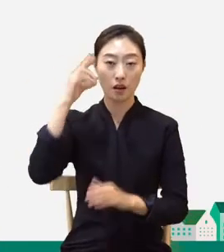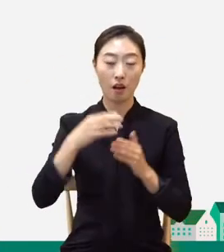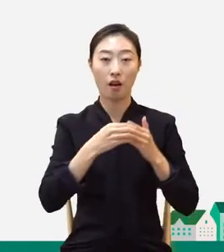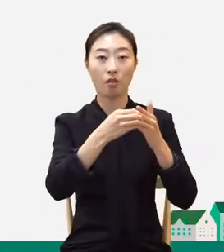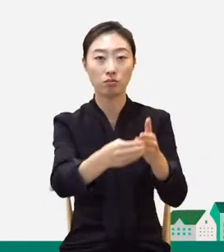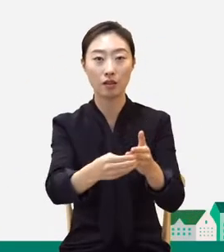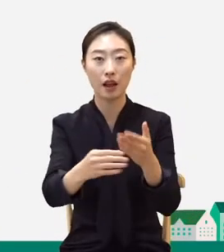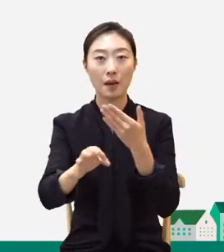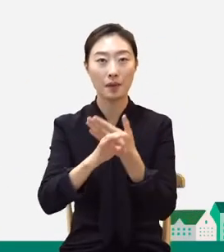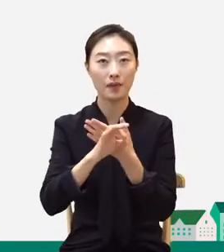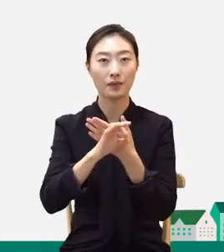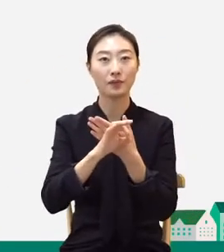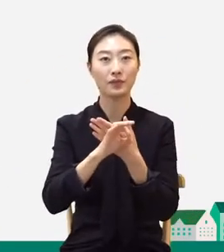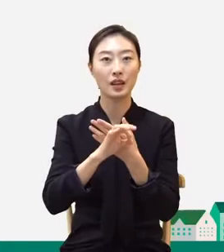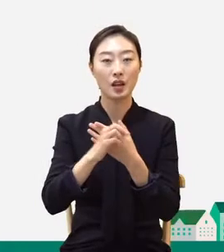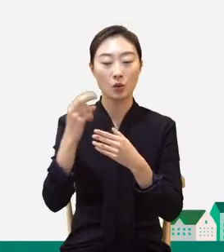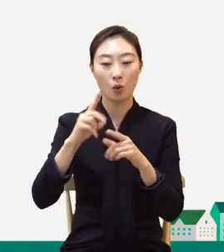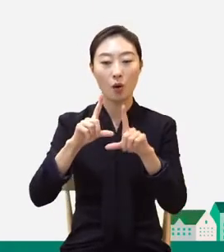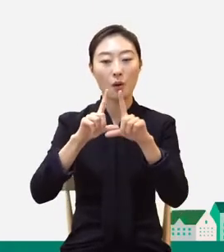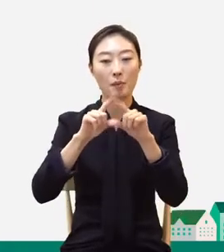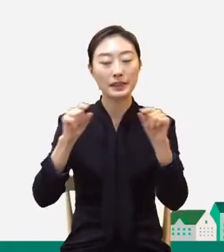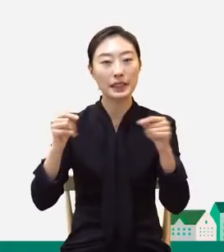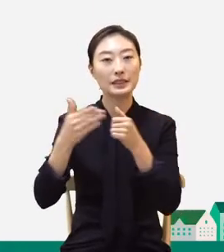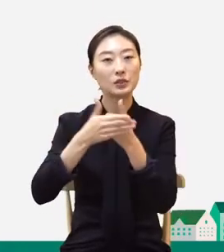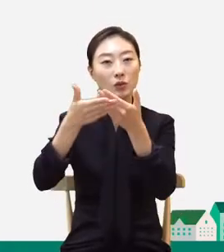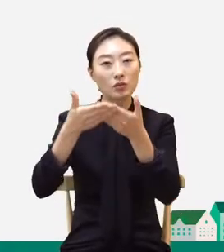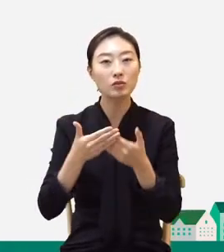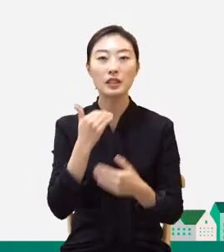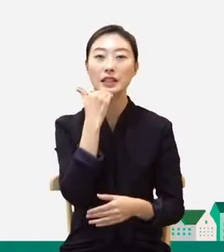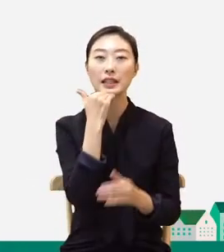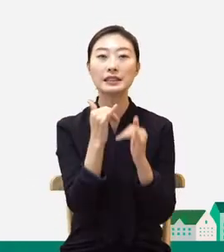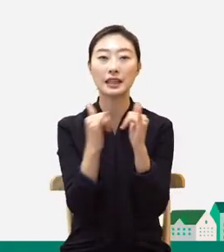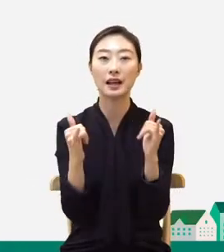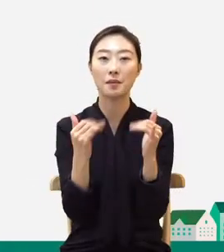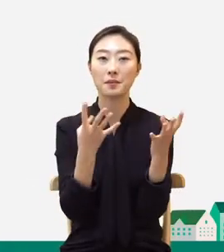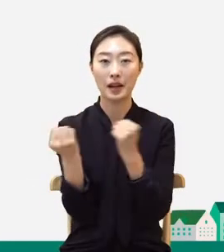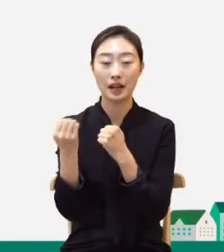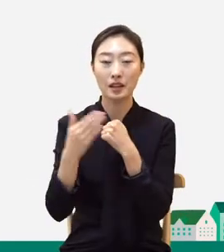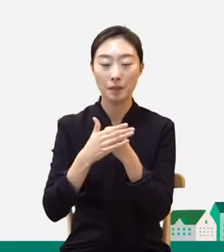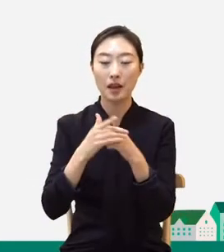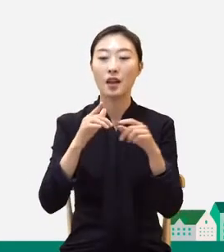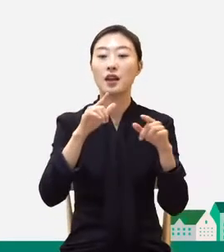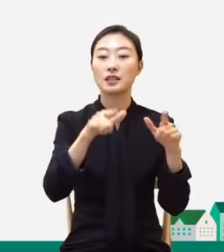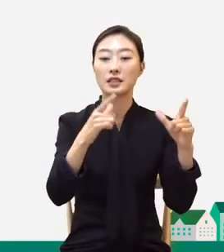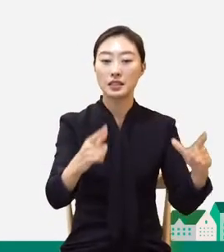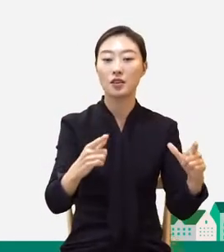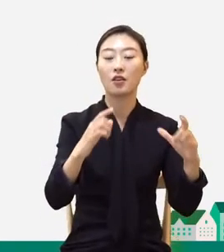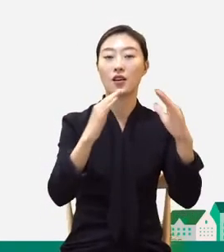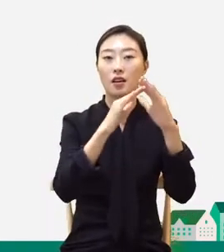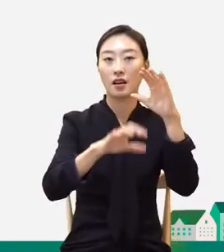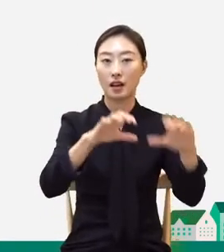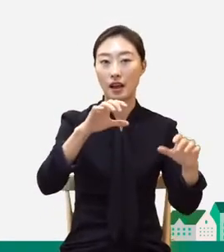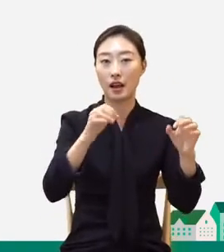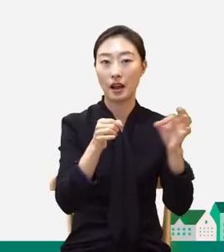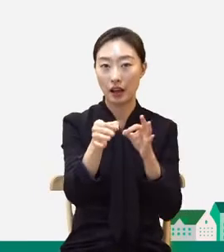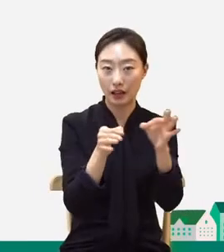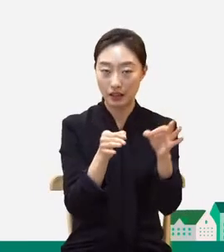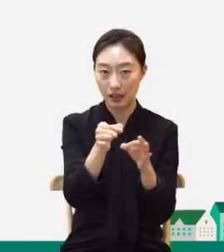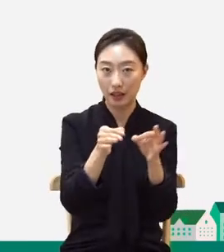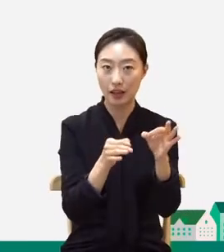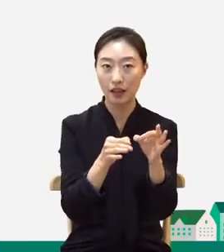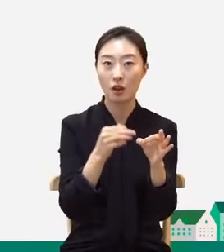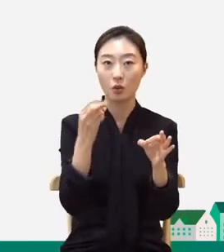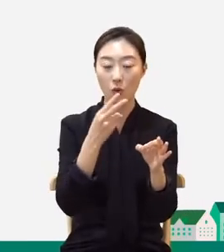반찬 지원 서비스 대기자가 많아서 그런 경우에는 지역에 있는 반찬 가게하고 영양돌봄 그